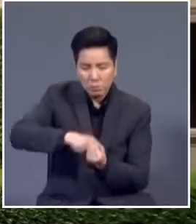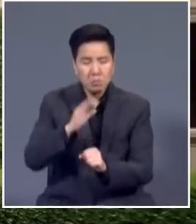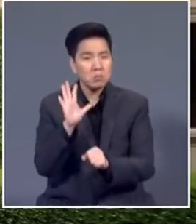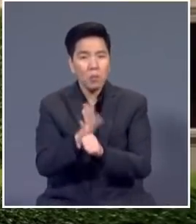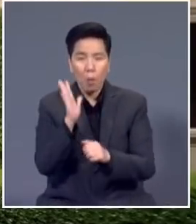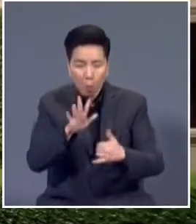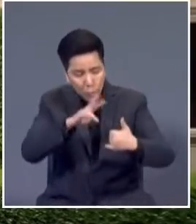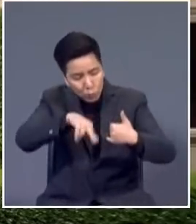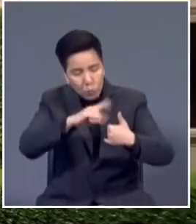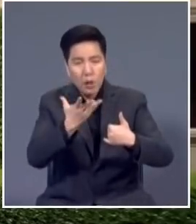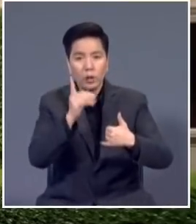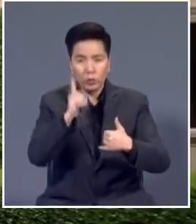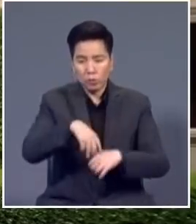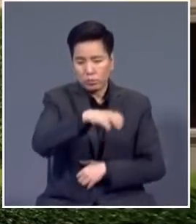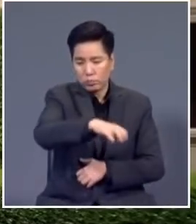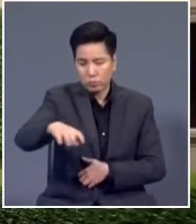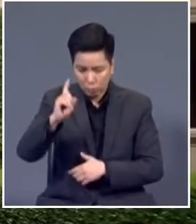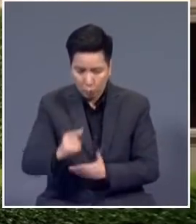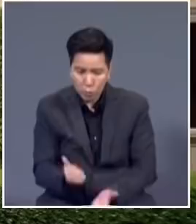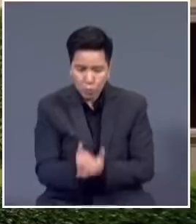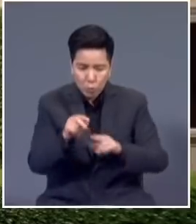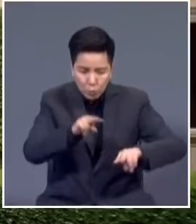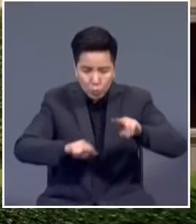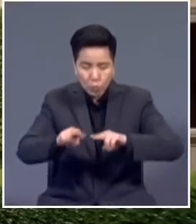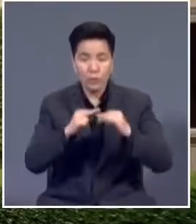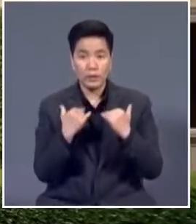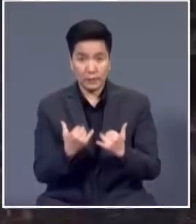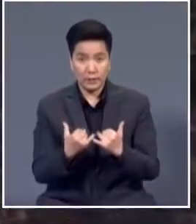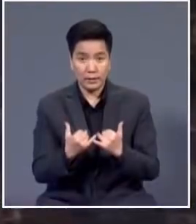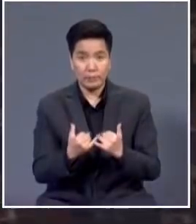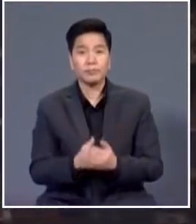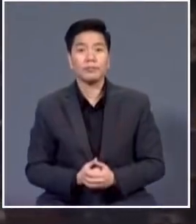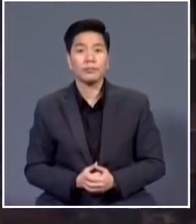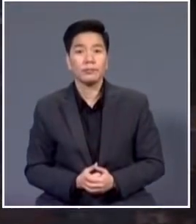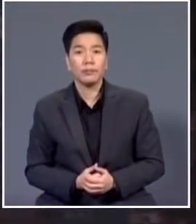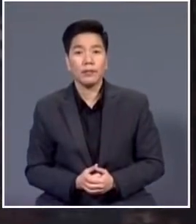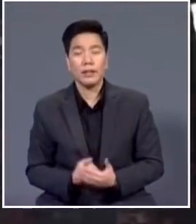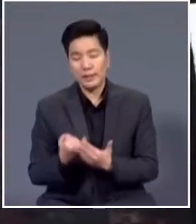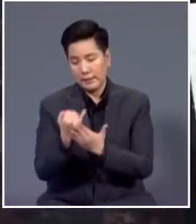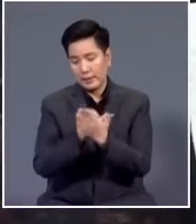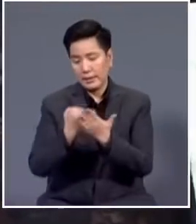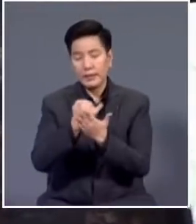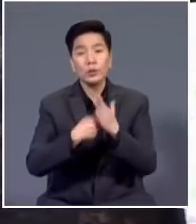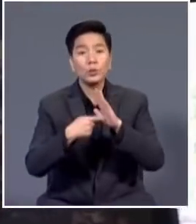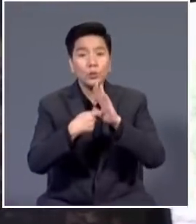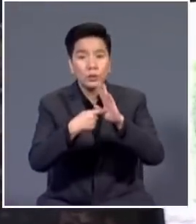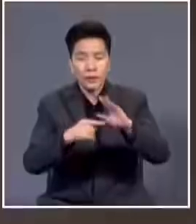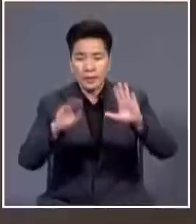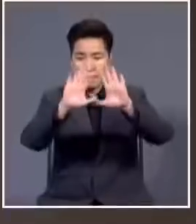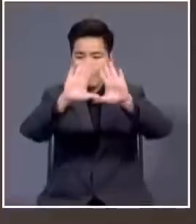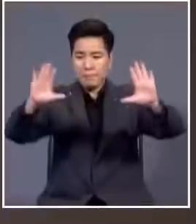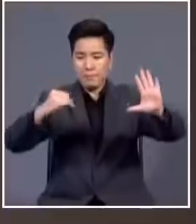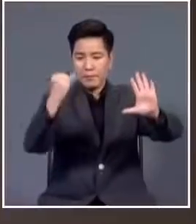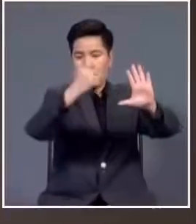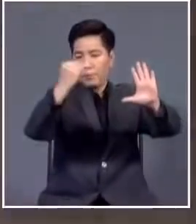คนดูแลก็ขอให้ทุกหน่วยงานเข้าไปช่วยดูแลด้วยนะครับสำหรับงานทัศนศิลป์อาทิจิตรกรรมประติม